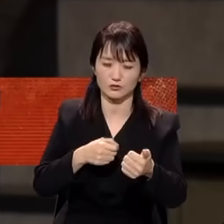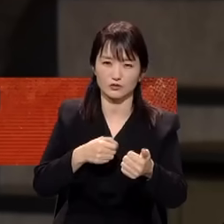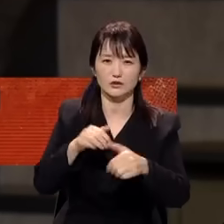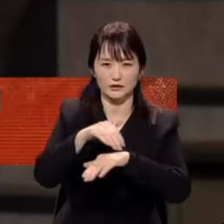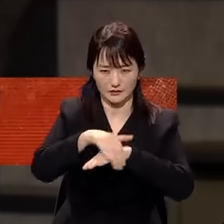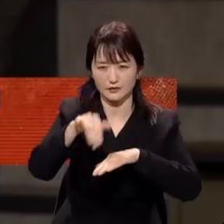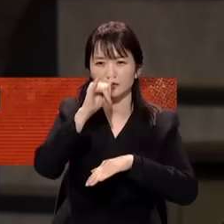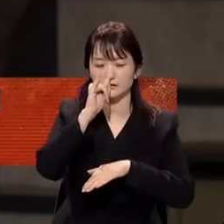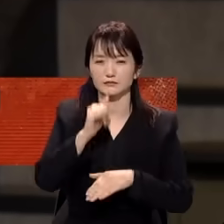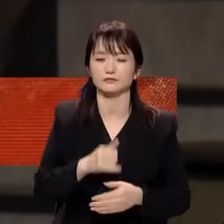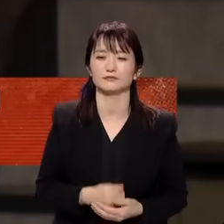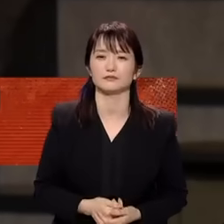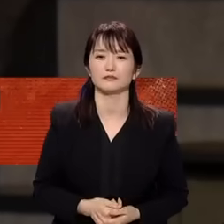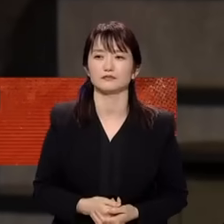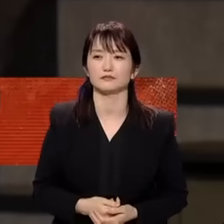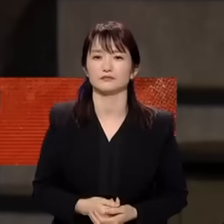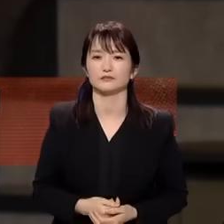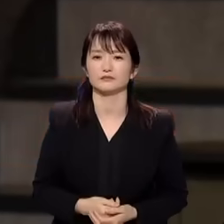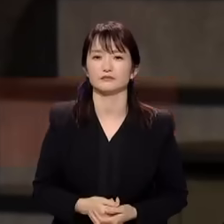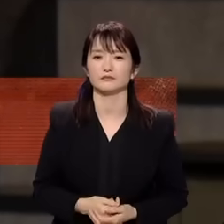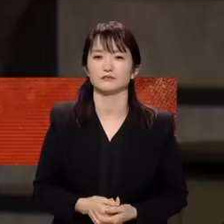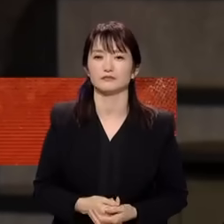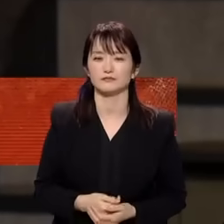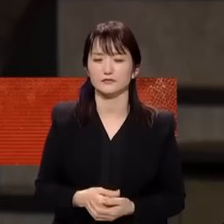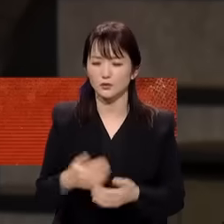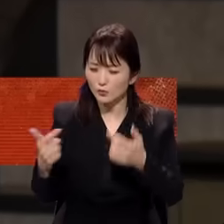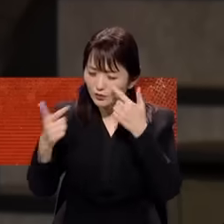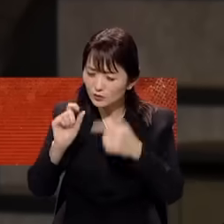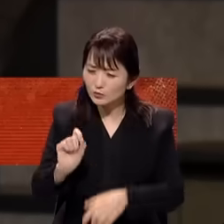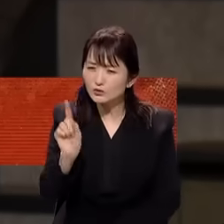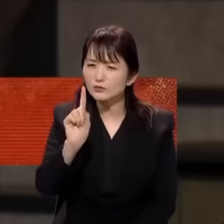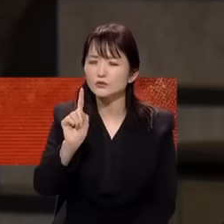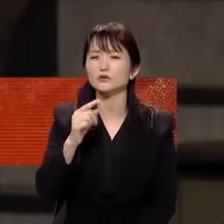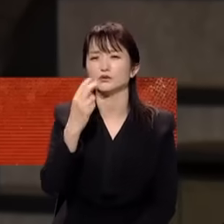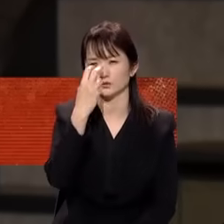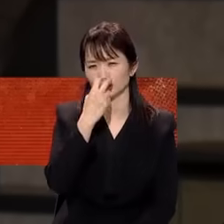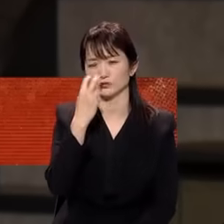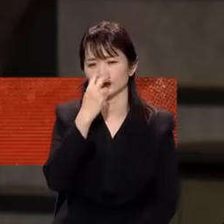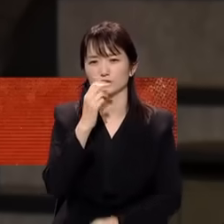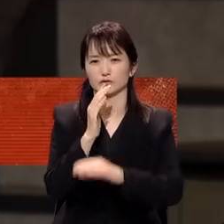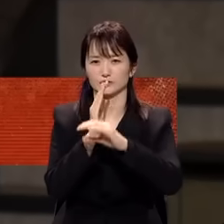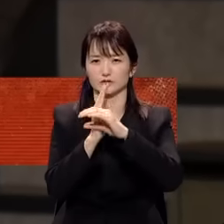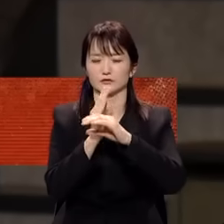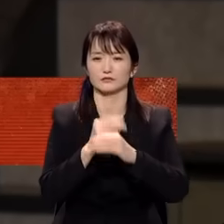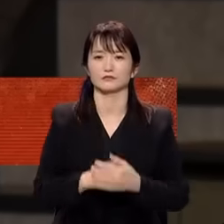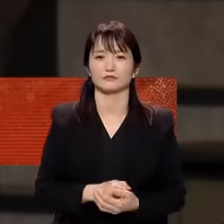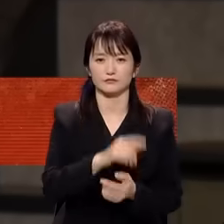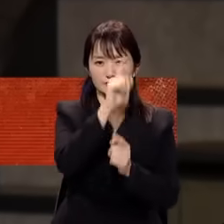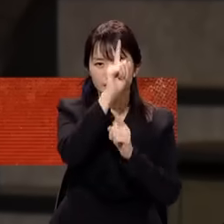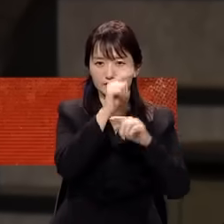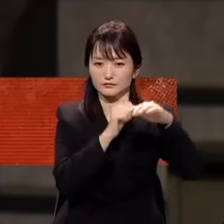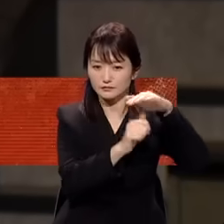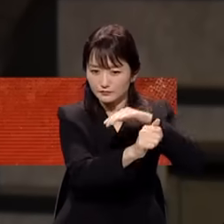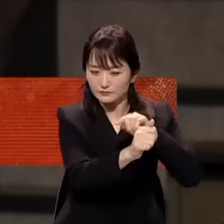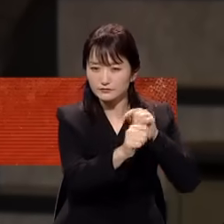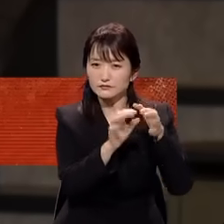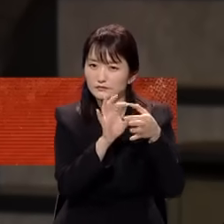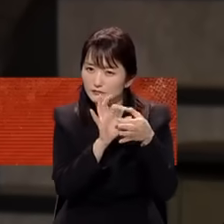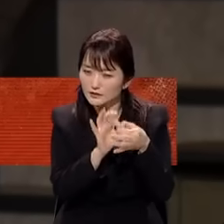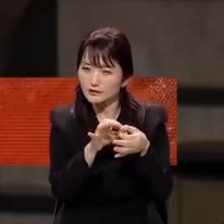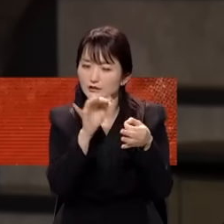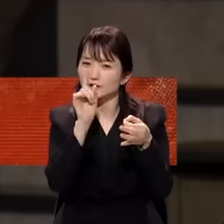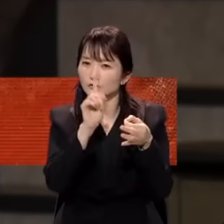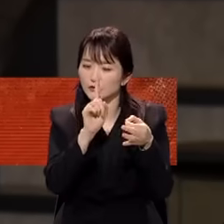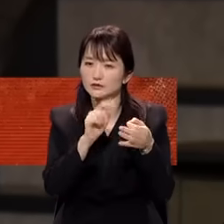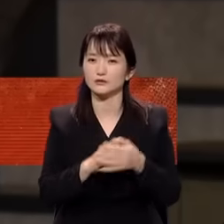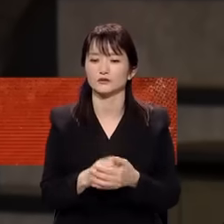있는데요. 지금 이제 경찰은 정확한 범행 동기에 대해서 수사를 하고 있고 그리고 이제 이 대표와의 어떤 관계 그리고 부산에